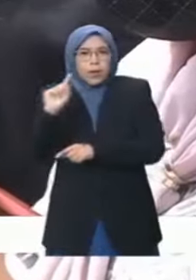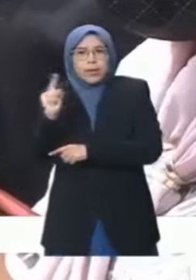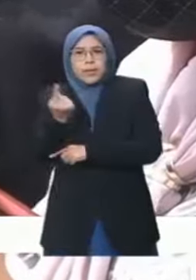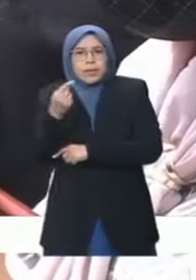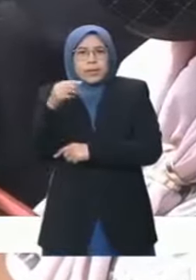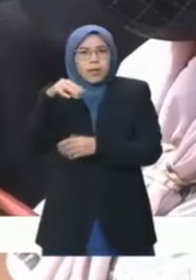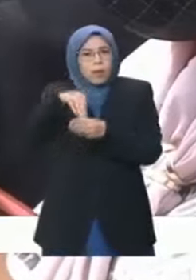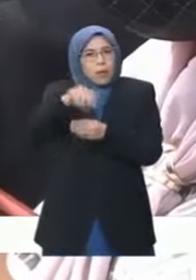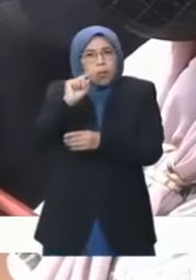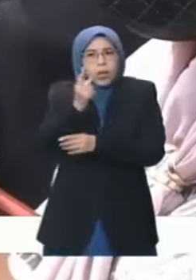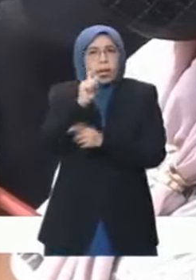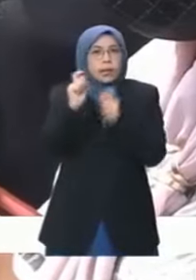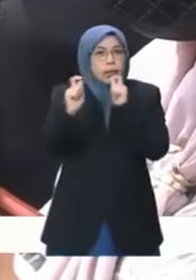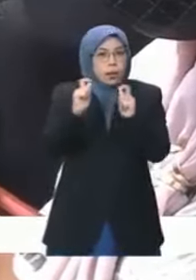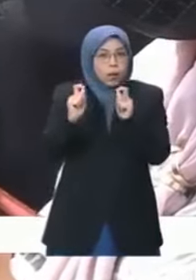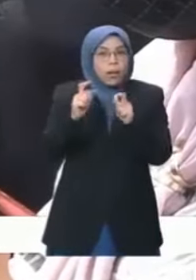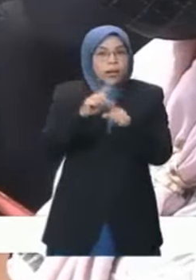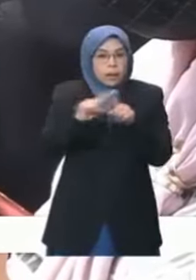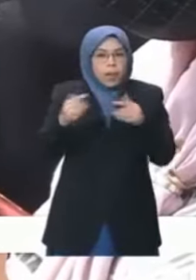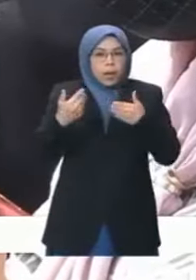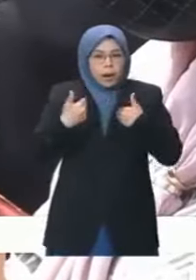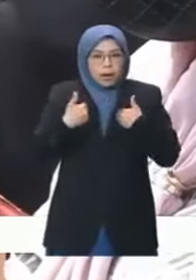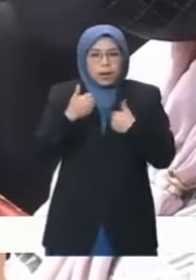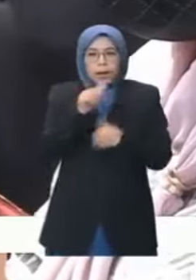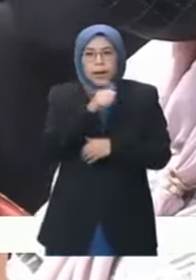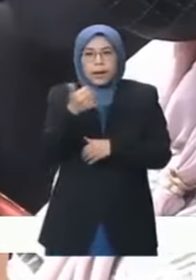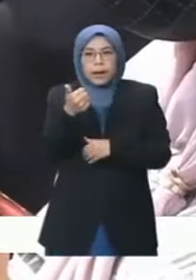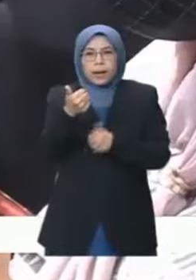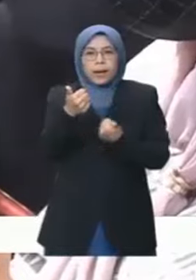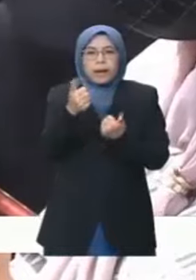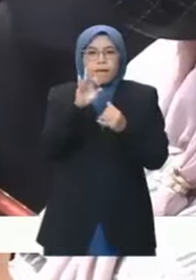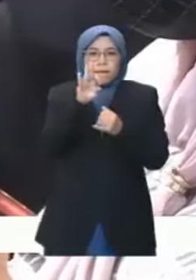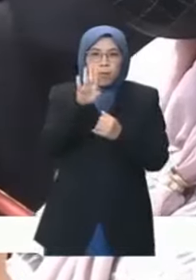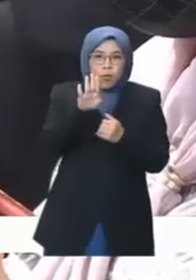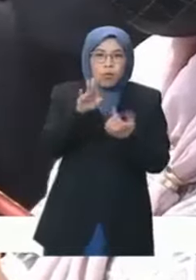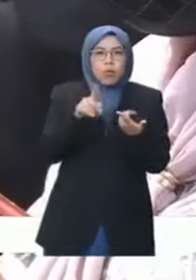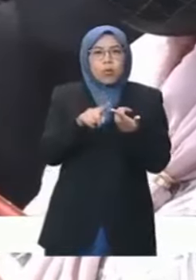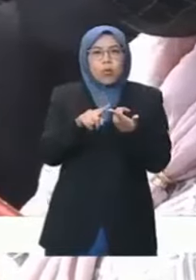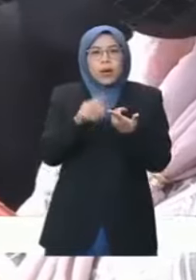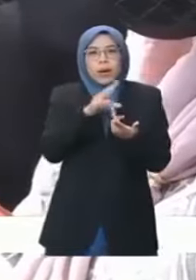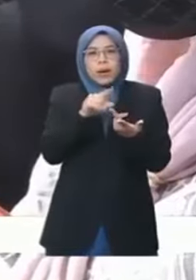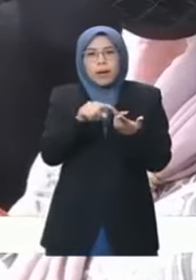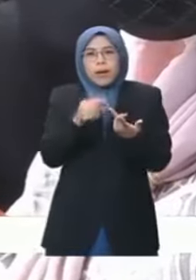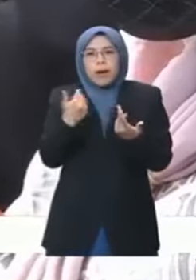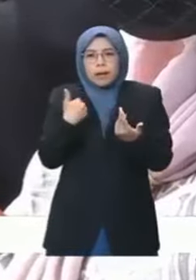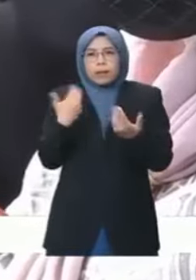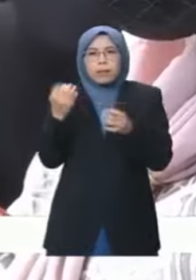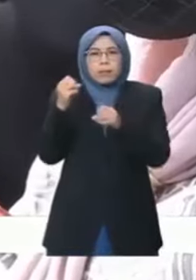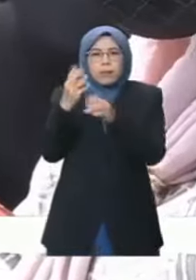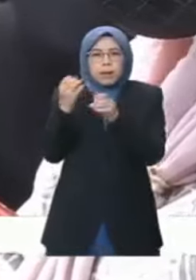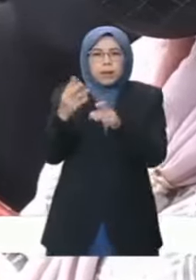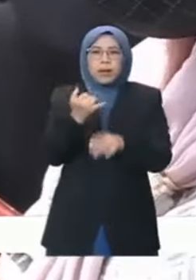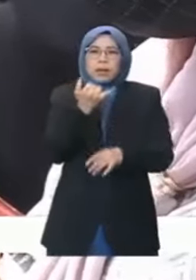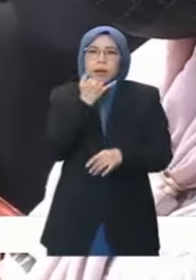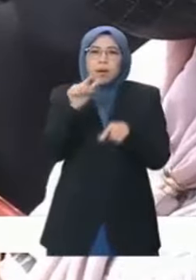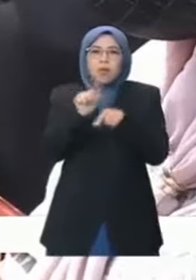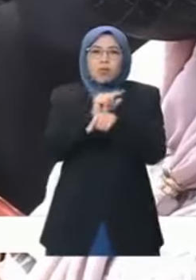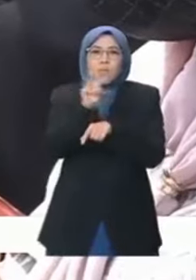sahaja. Di X, di Facebook, malah juga ramai yang menyalahgunakan